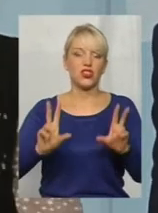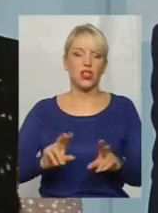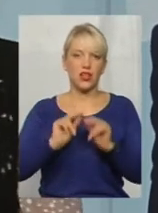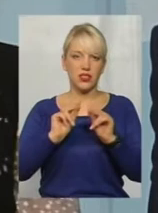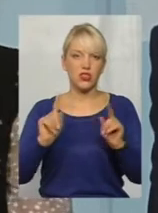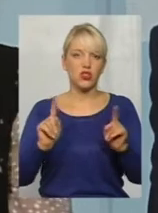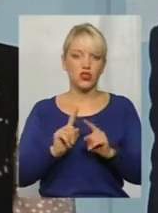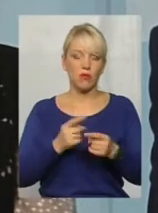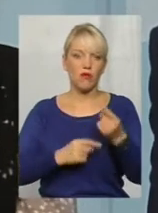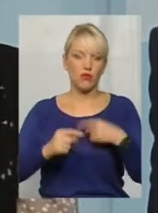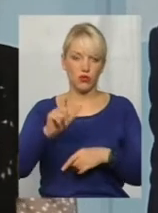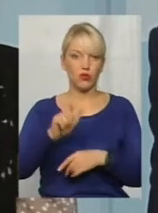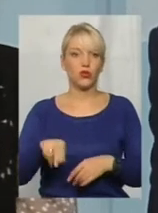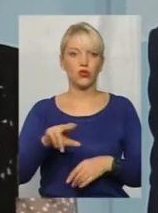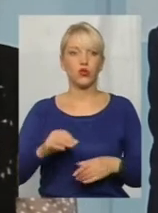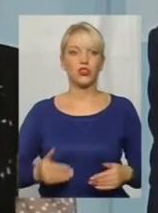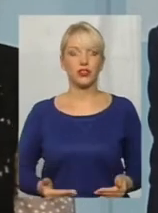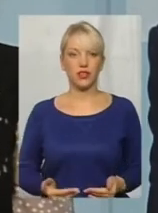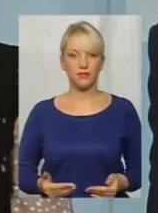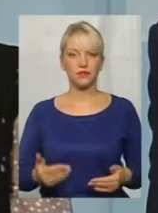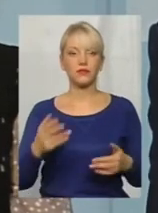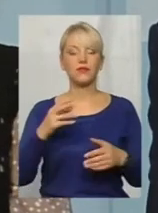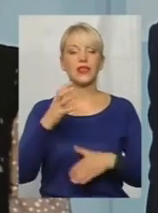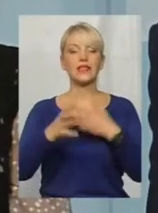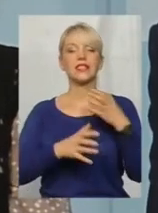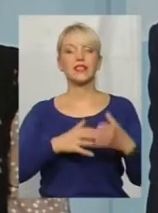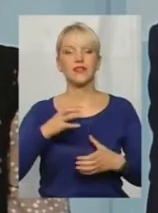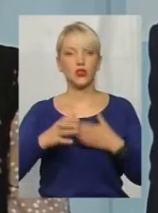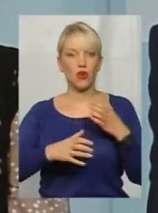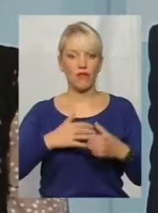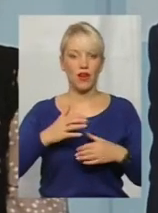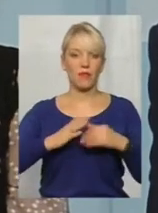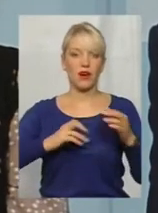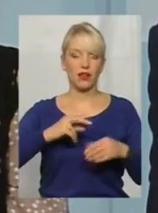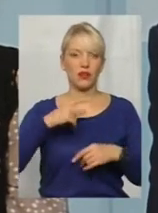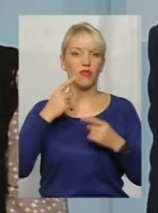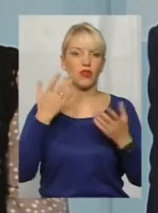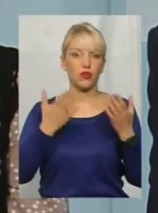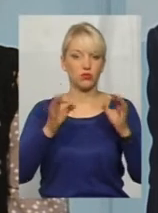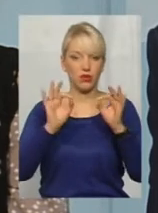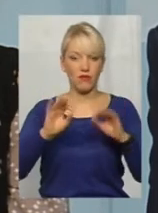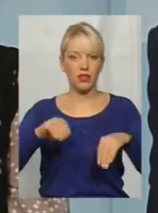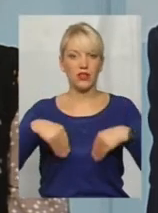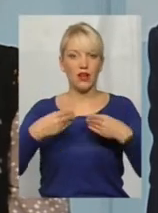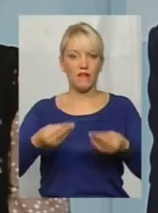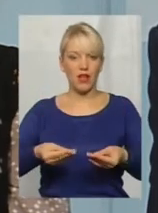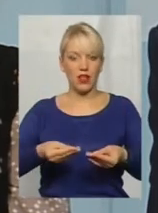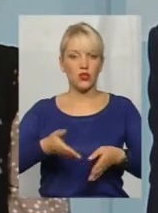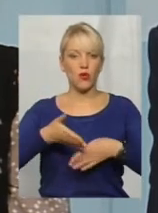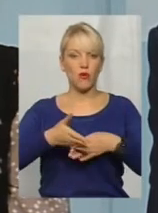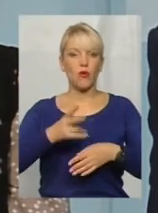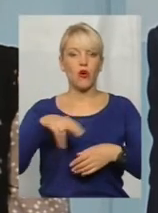Світова статистика свідчить, що якщо правильно надавалась допомога на госпітальному етапі,